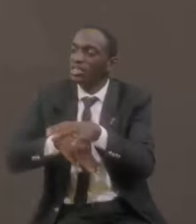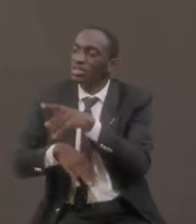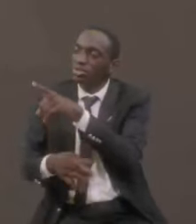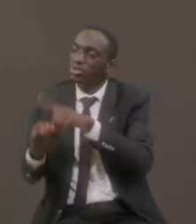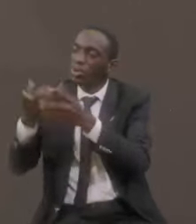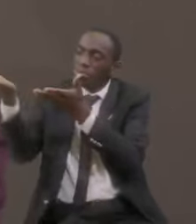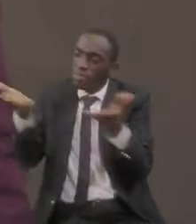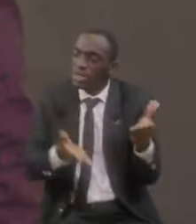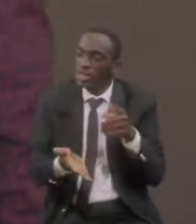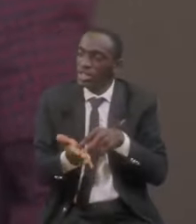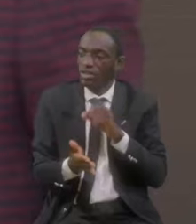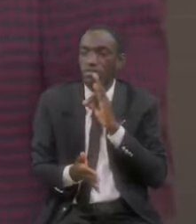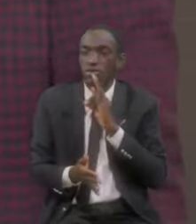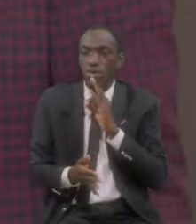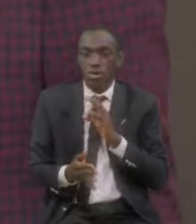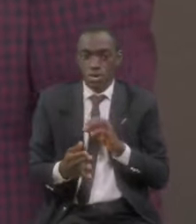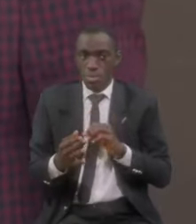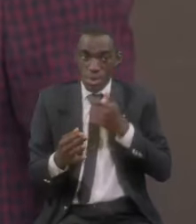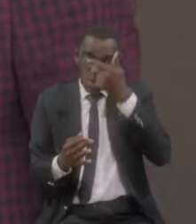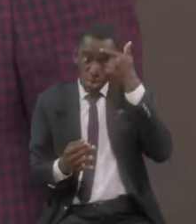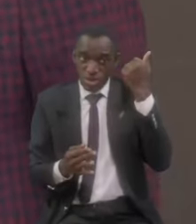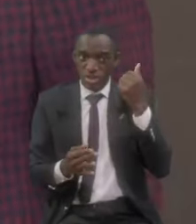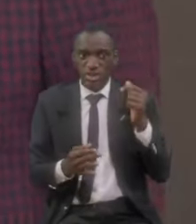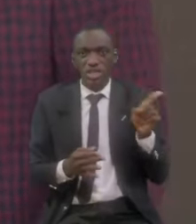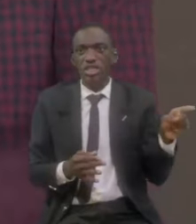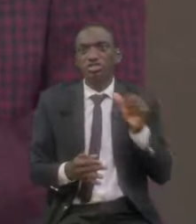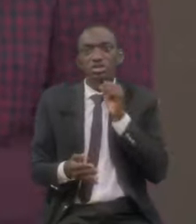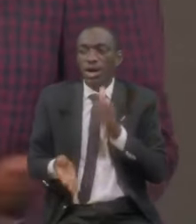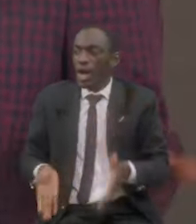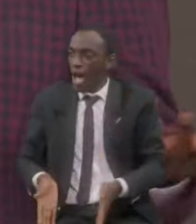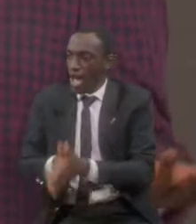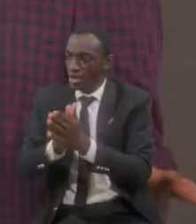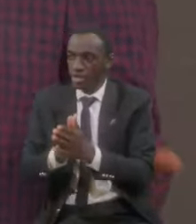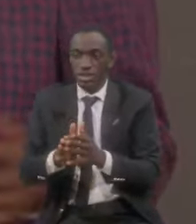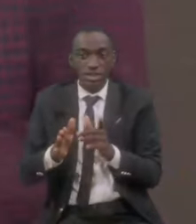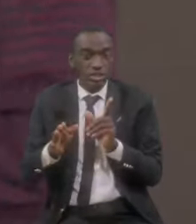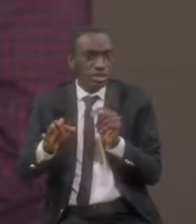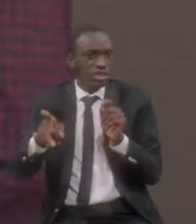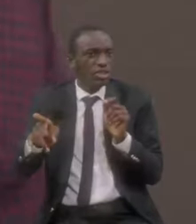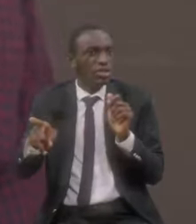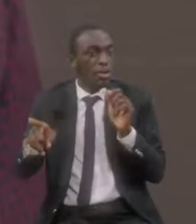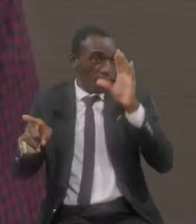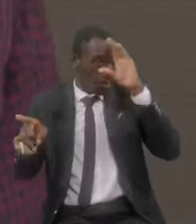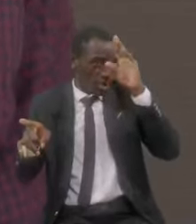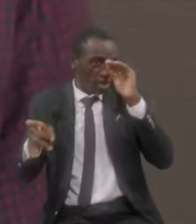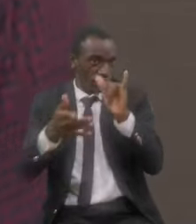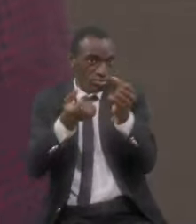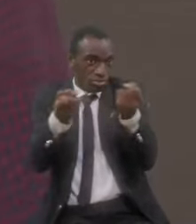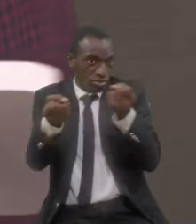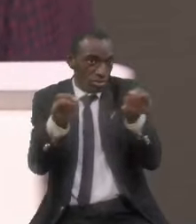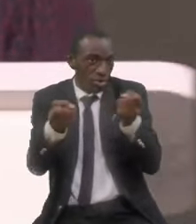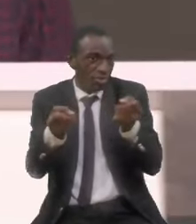Comme elle n'a pas demandé, le monsieur qui a amené ça, tu n'as même pas demandé.